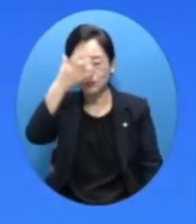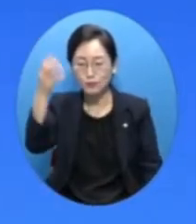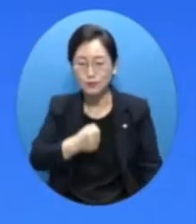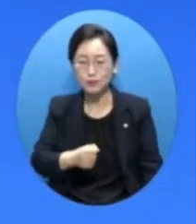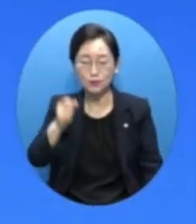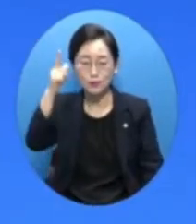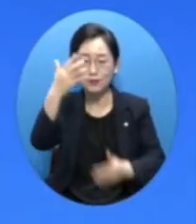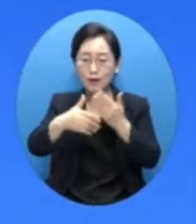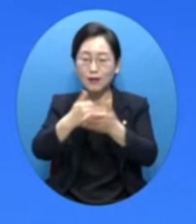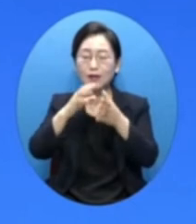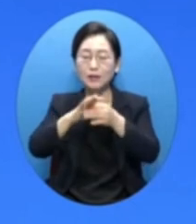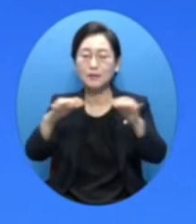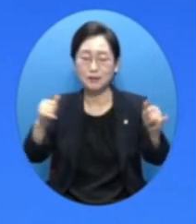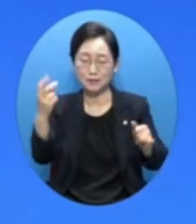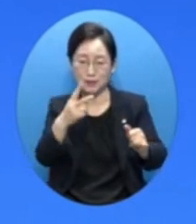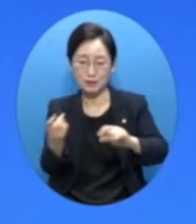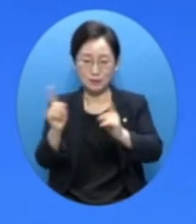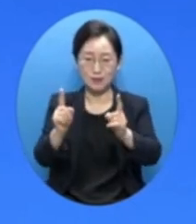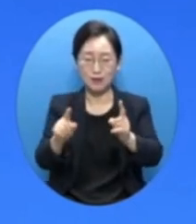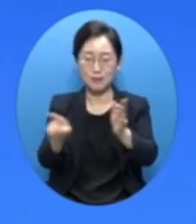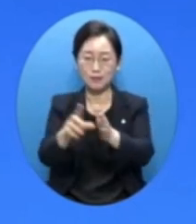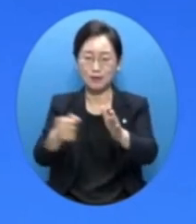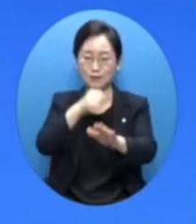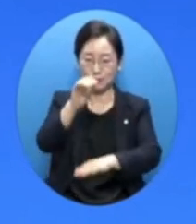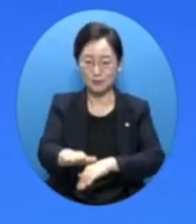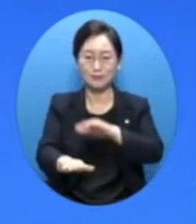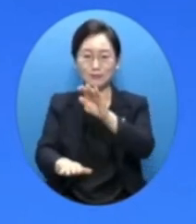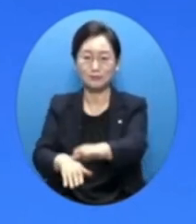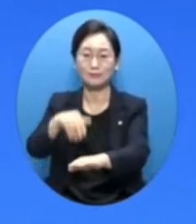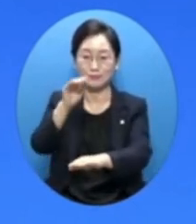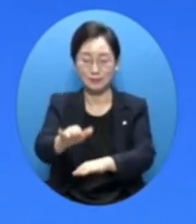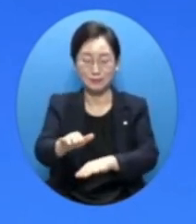위대한 하나님의 사람으로 다시 일어나서 믿음으로 전진 또